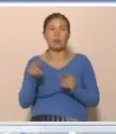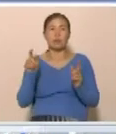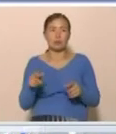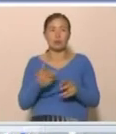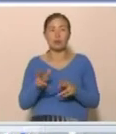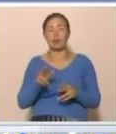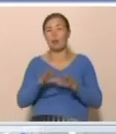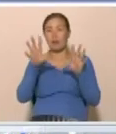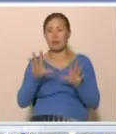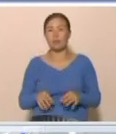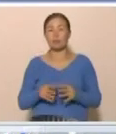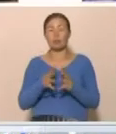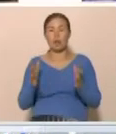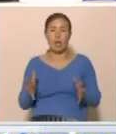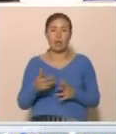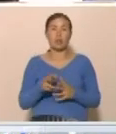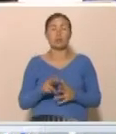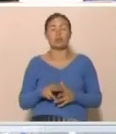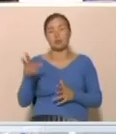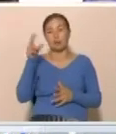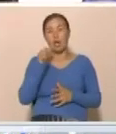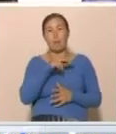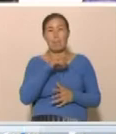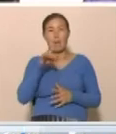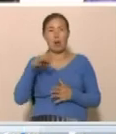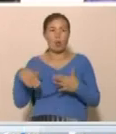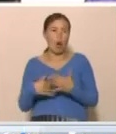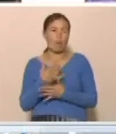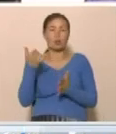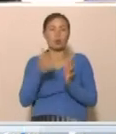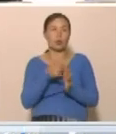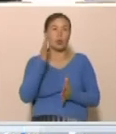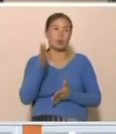образованием всех локализаций. В числе аппаратов есть и новые операционные установки.